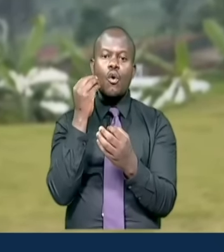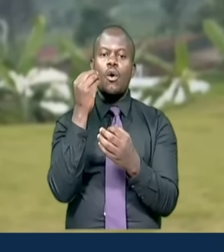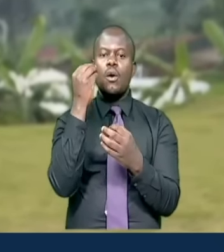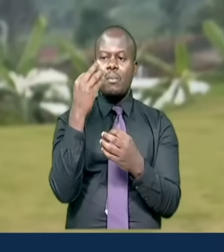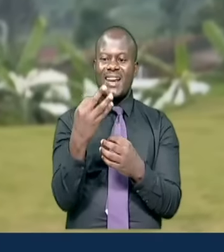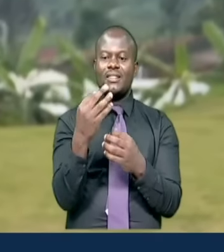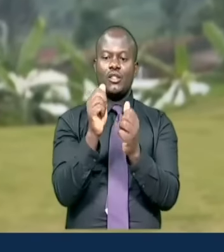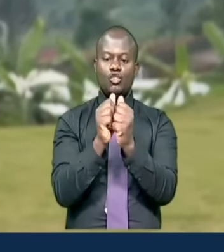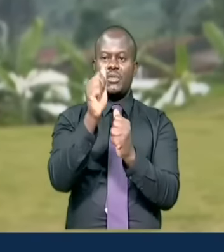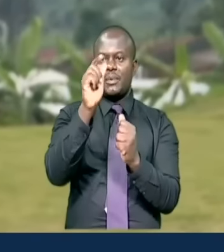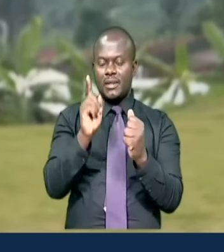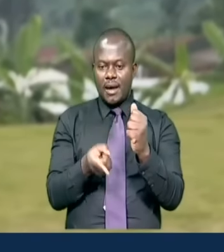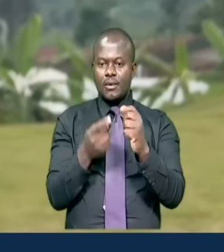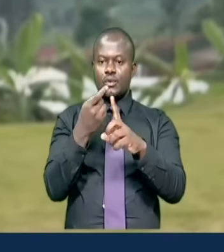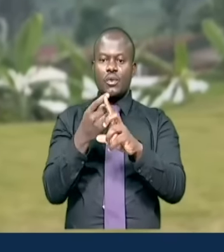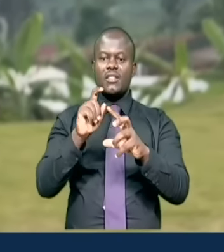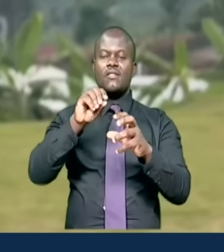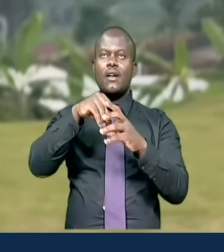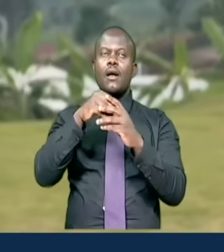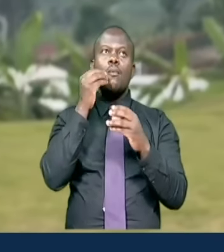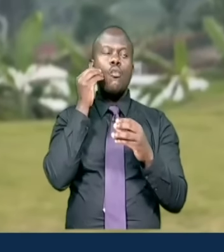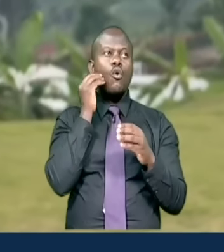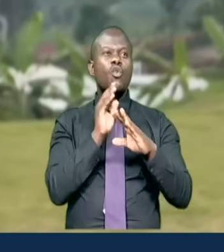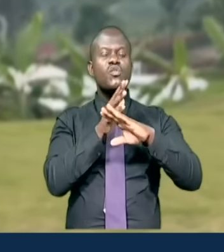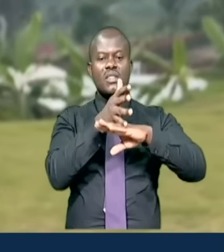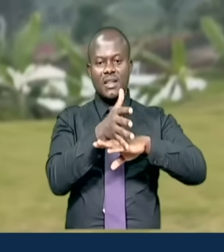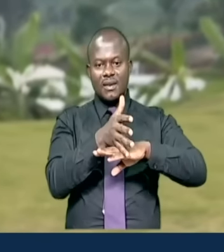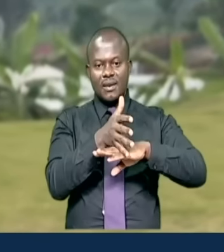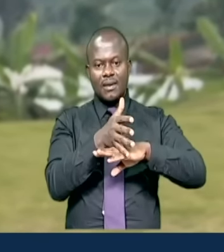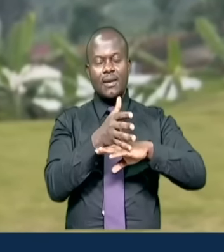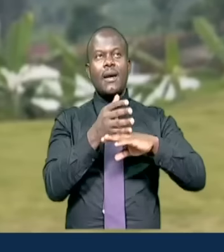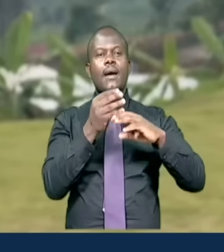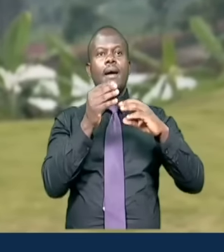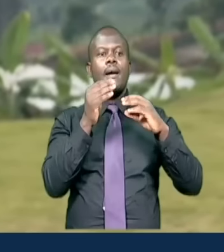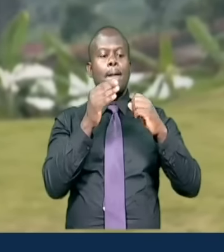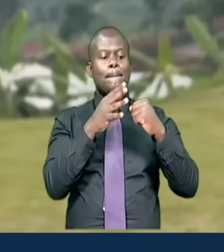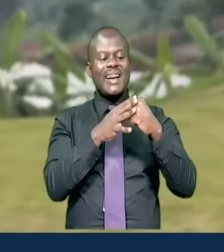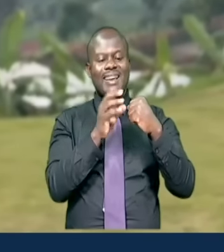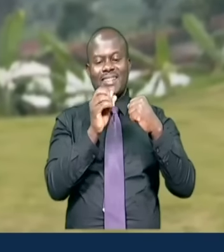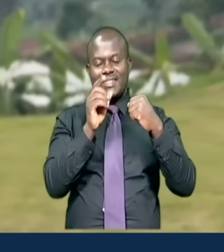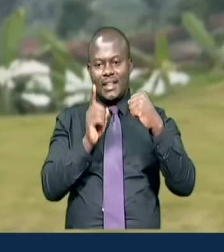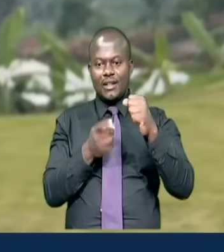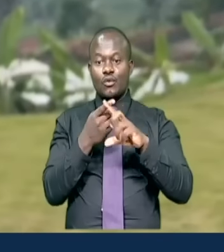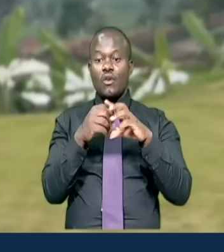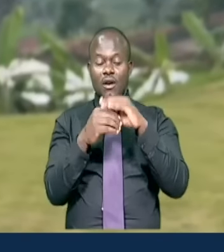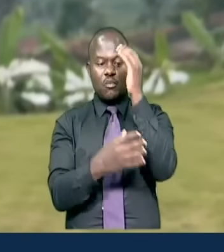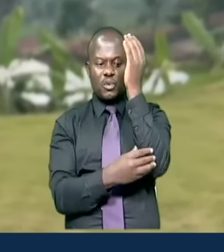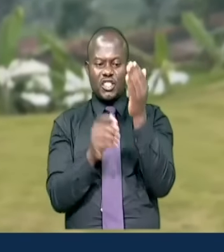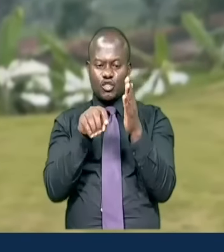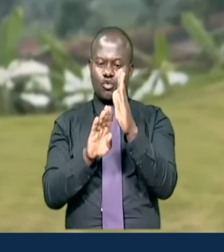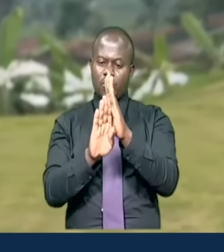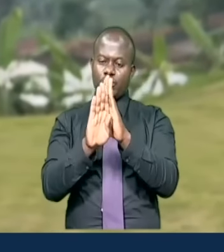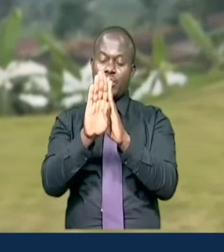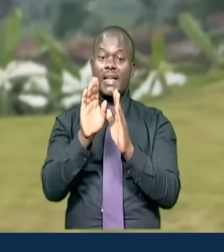13,315 turabikura mu ngo zikabakabura 900 dukura mu bukene. Izo ngo